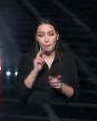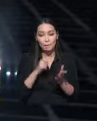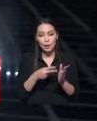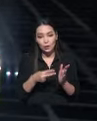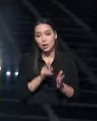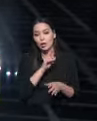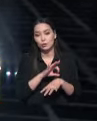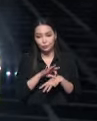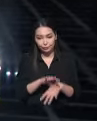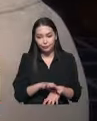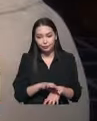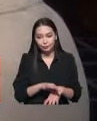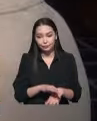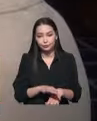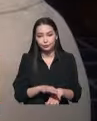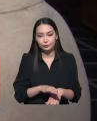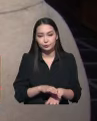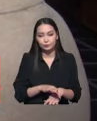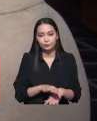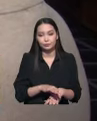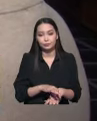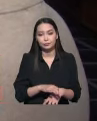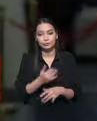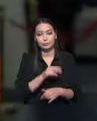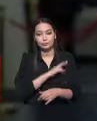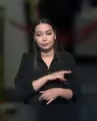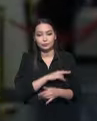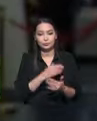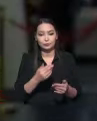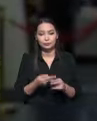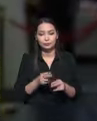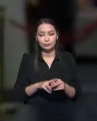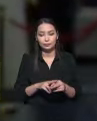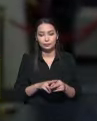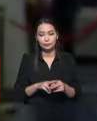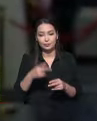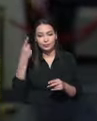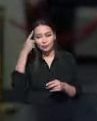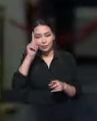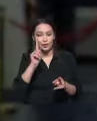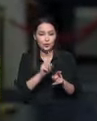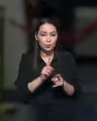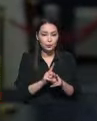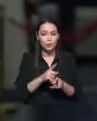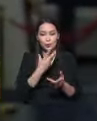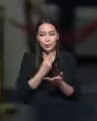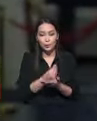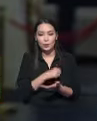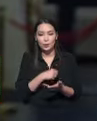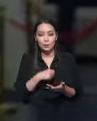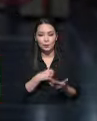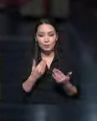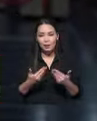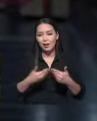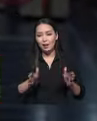шараны ұйымдастырғалы отырмыз. Жастарымыз қазір өте өздеріңіз білетінде креативті, ештеңеден қорықпайды, өз ойын нық ашық